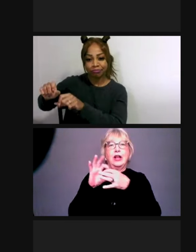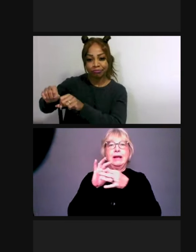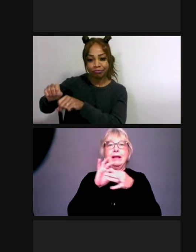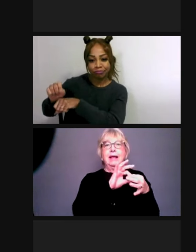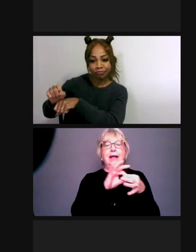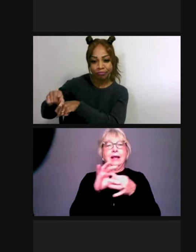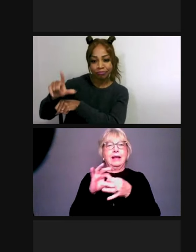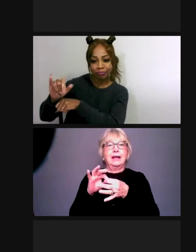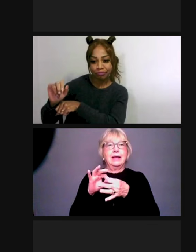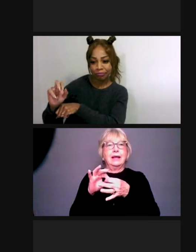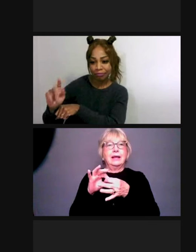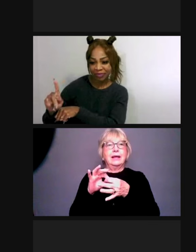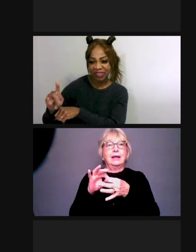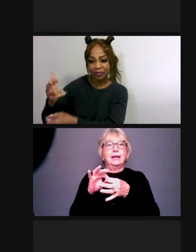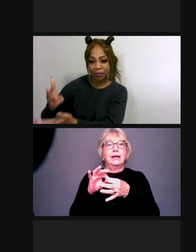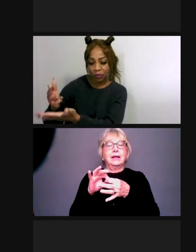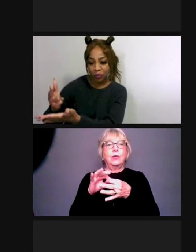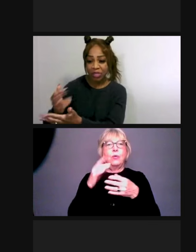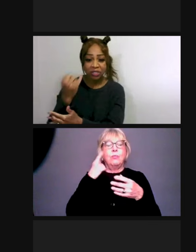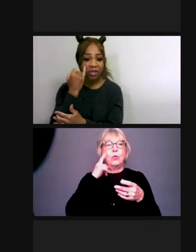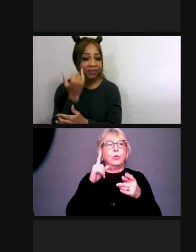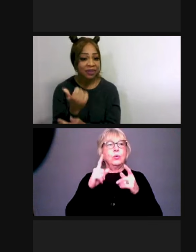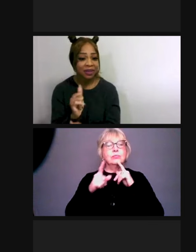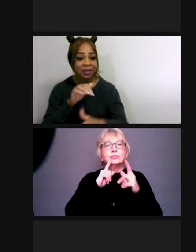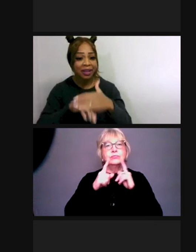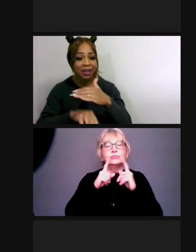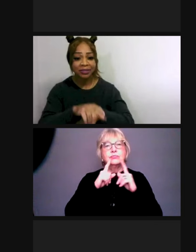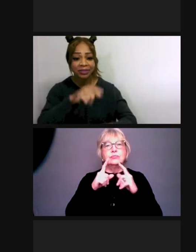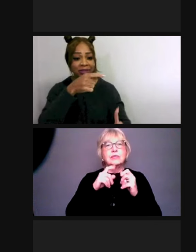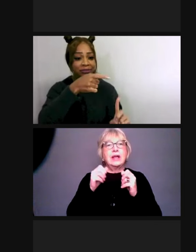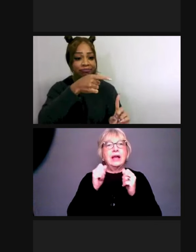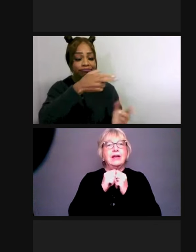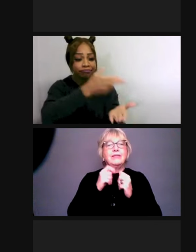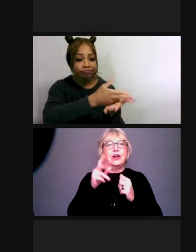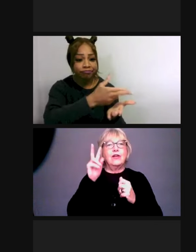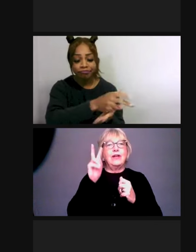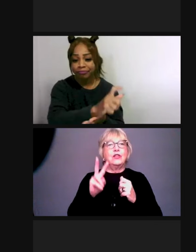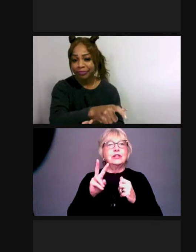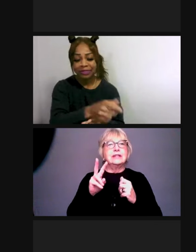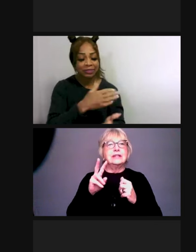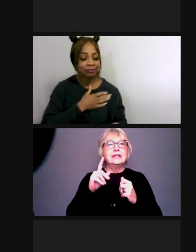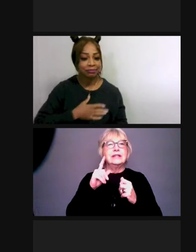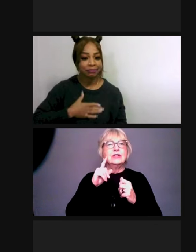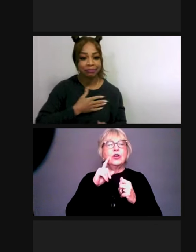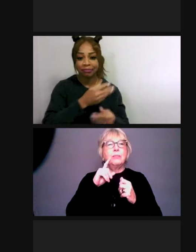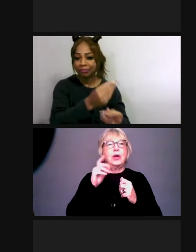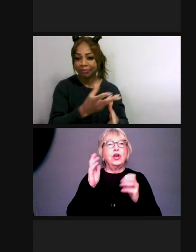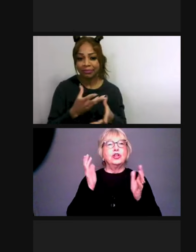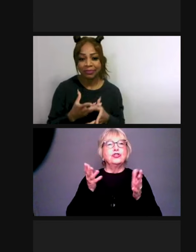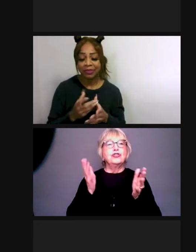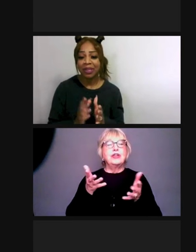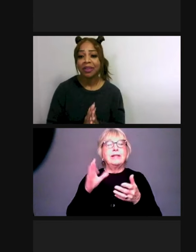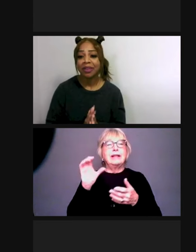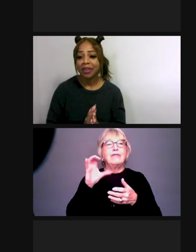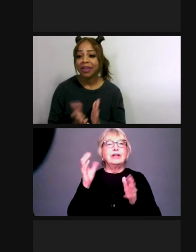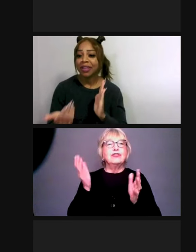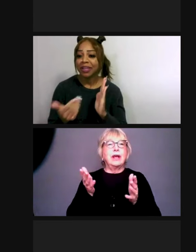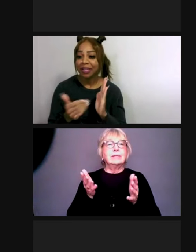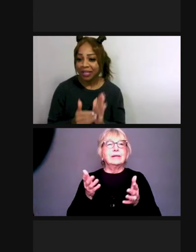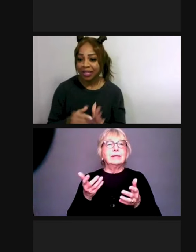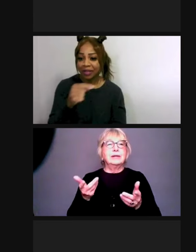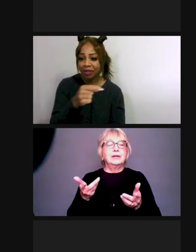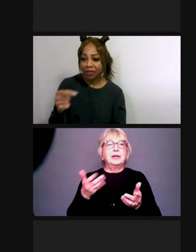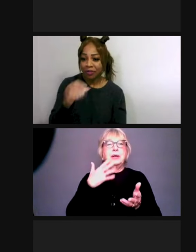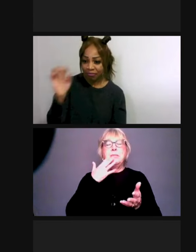la conversation autour d'un café de vendredi café rencontre vendredi alors merci